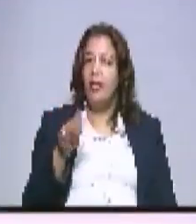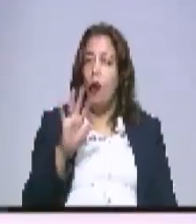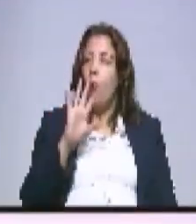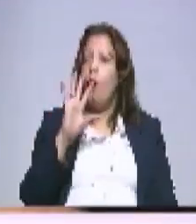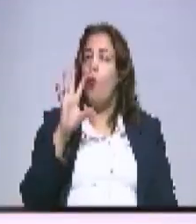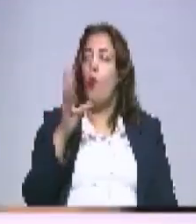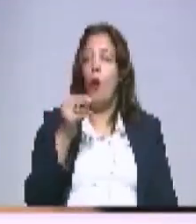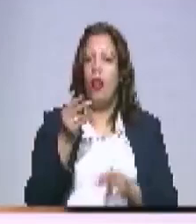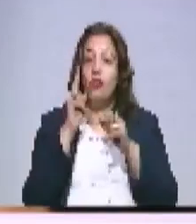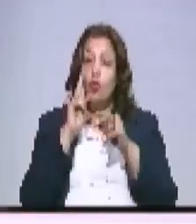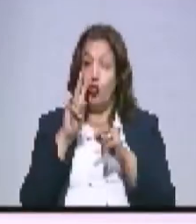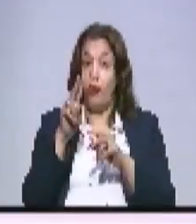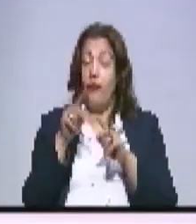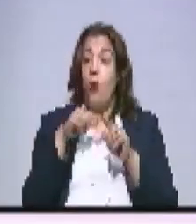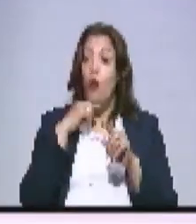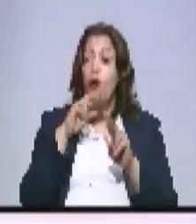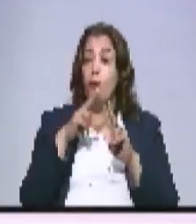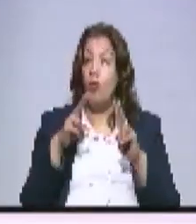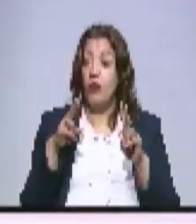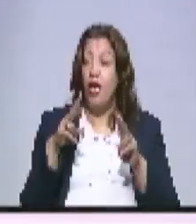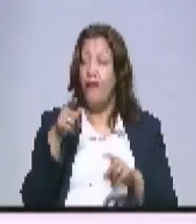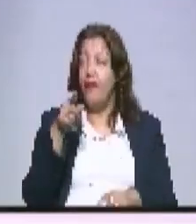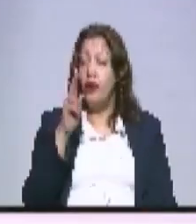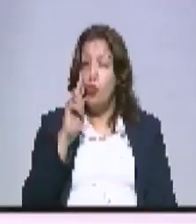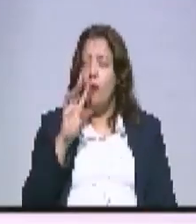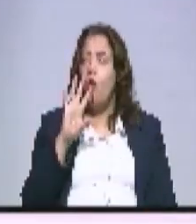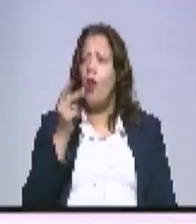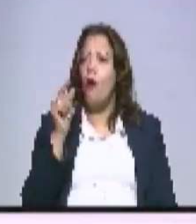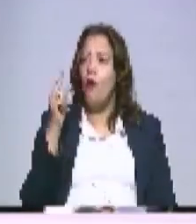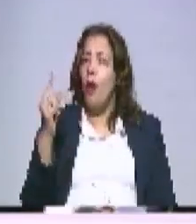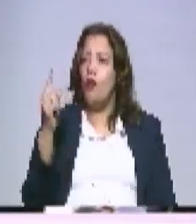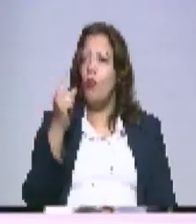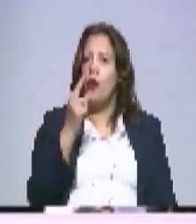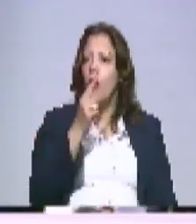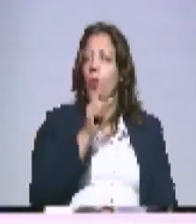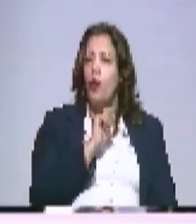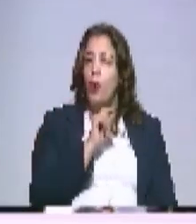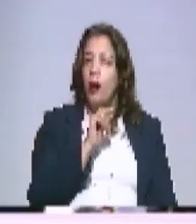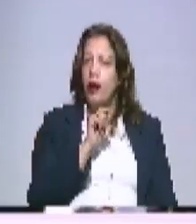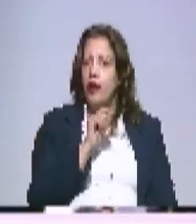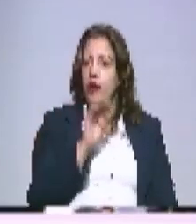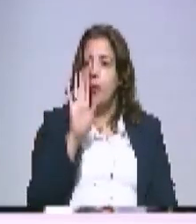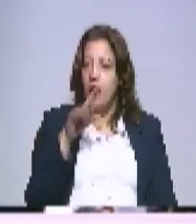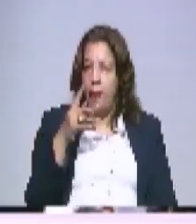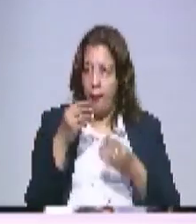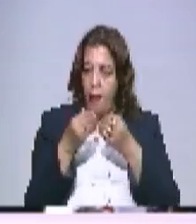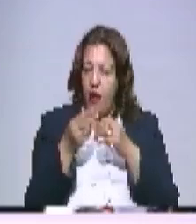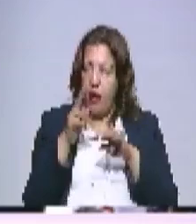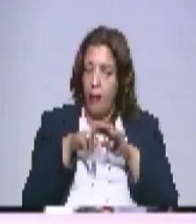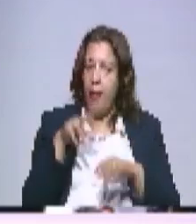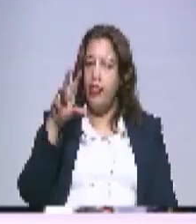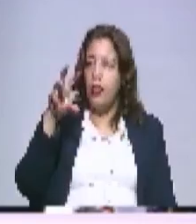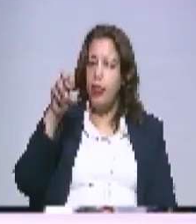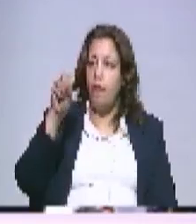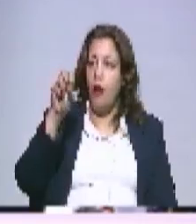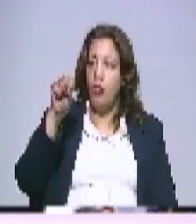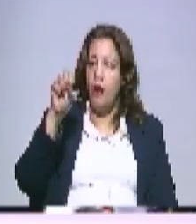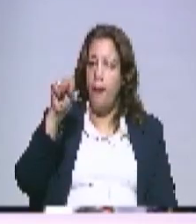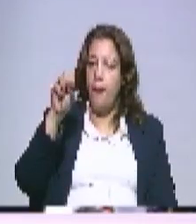حطيت بطاطس طبعا صح؟ اه حطيت بطاطسايه واحده، حبايه بطاطس واحده، حطينا حبايه، هناخد معانا بس حبايه طماطم كده سليمه